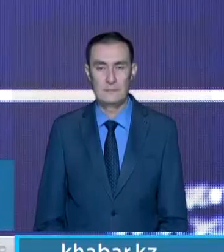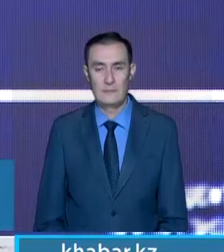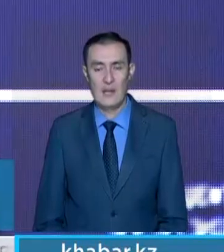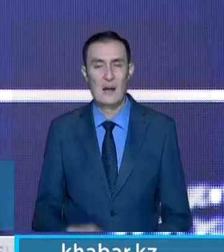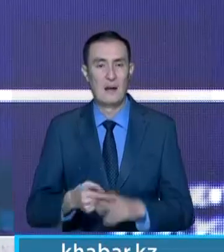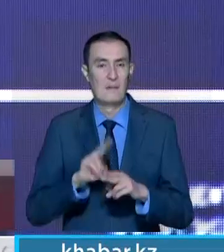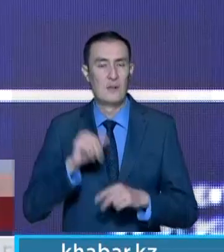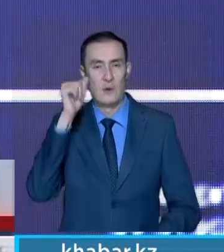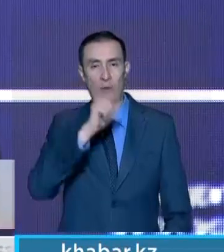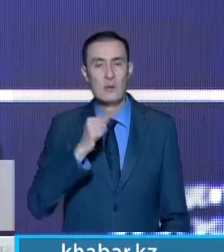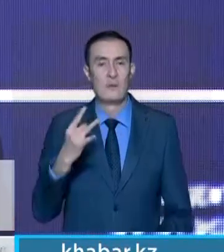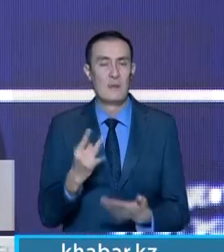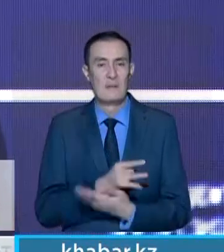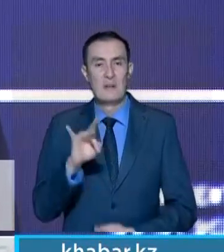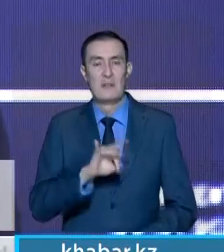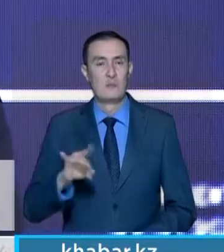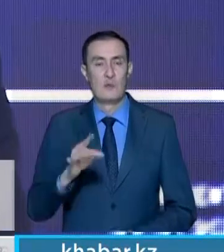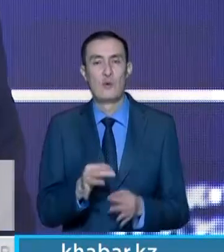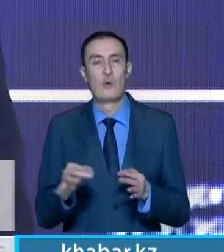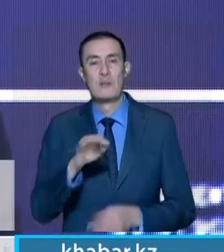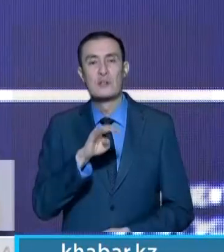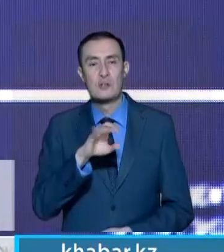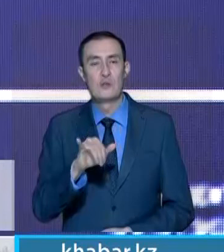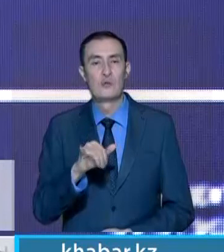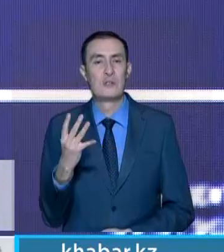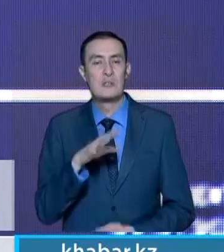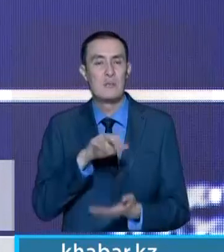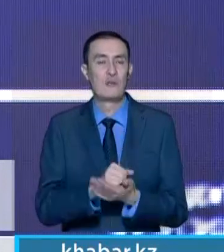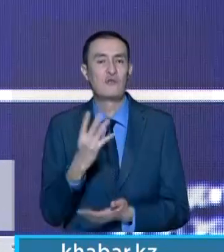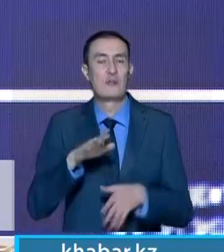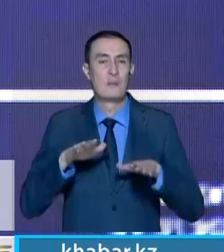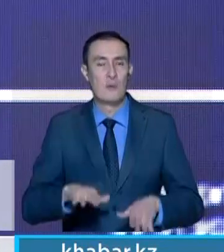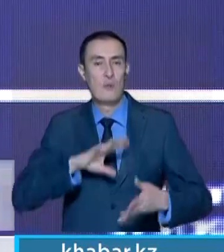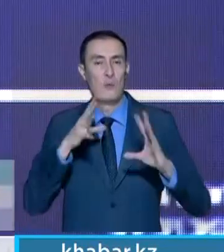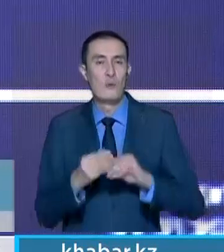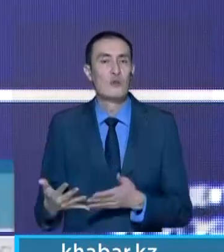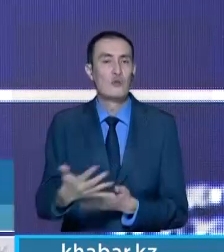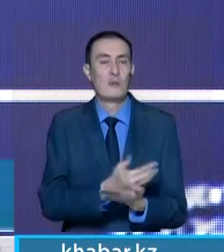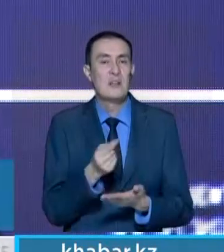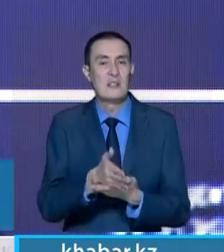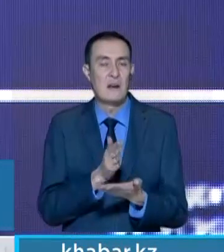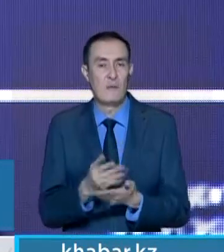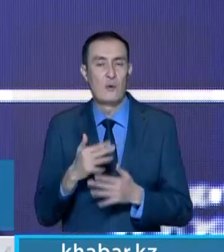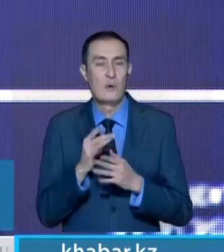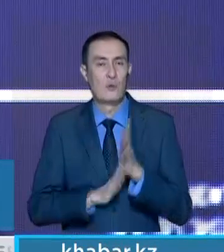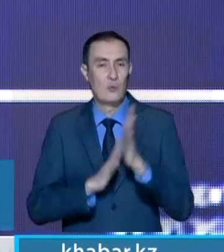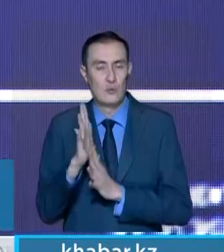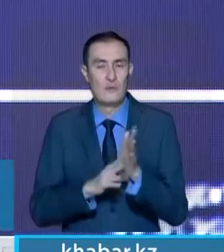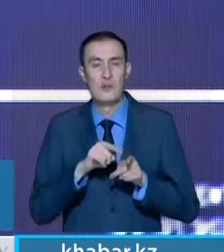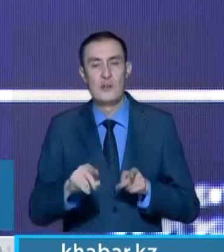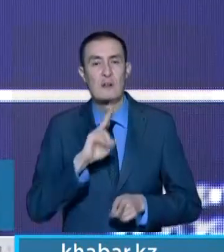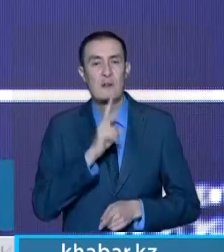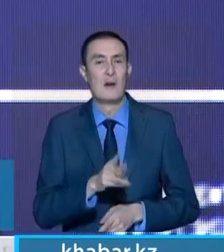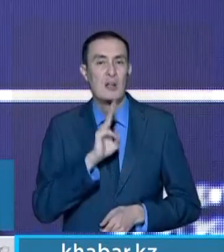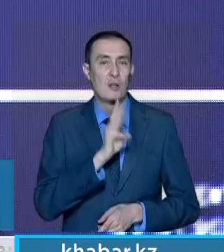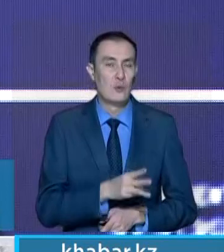В этом году впервые в республике область Житесу занимает четвертое место по объему собранных зерновых культур. В ближайшие 2-3 года